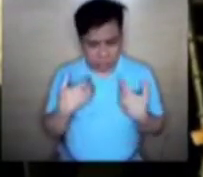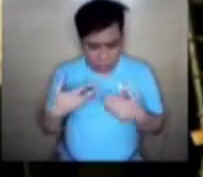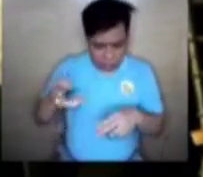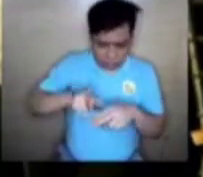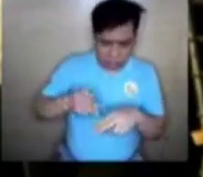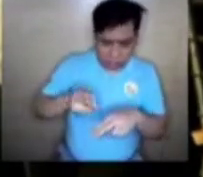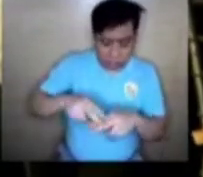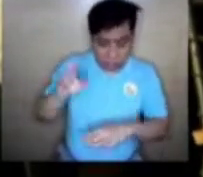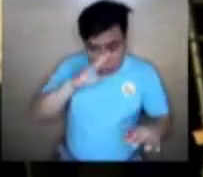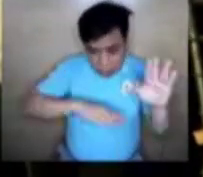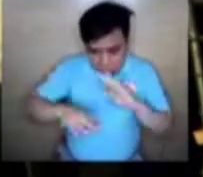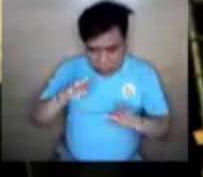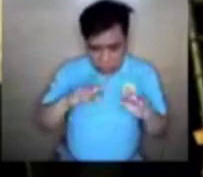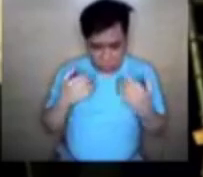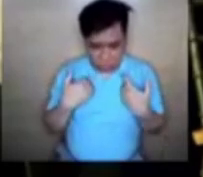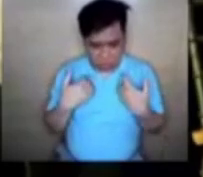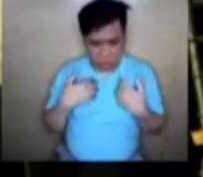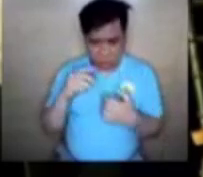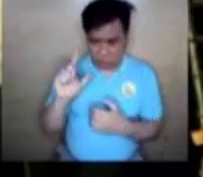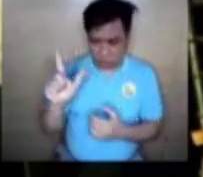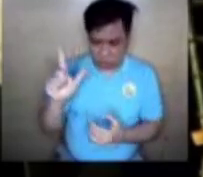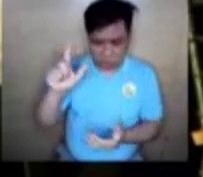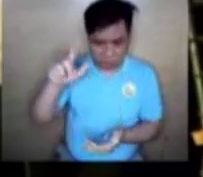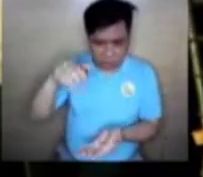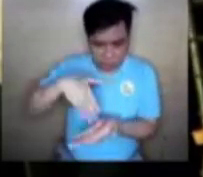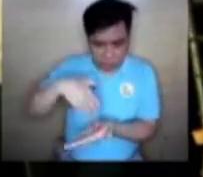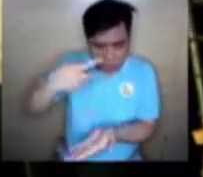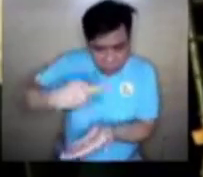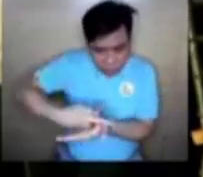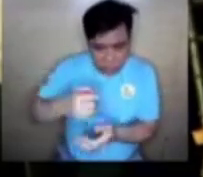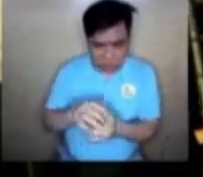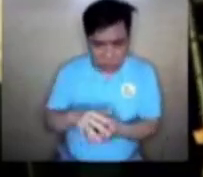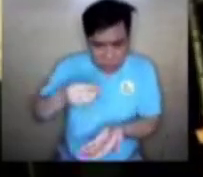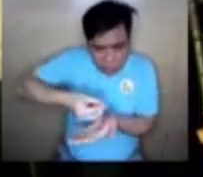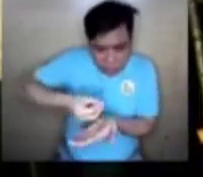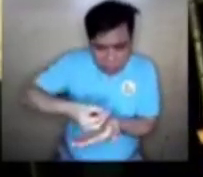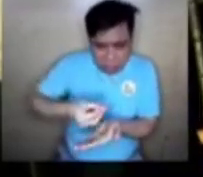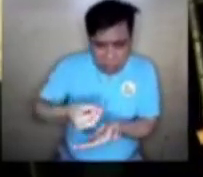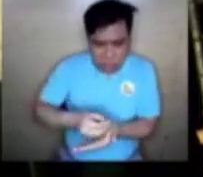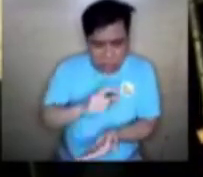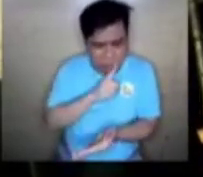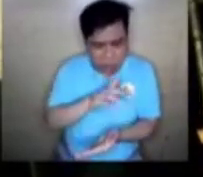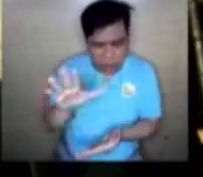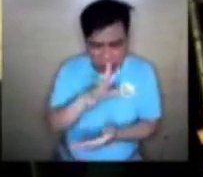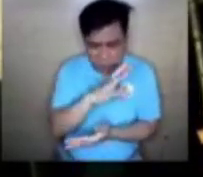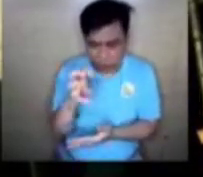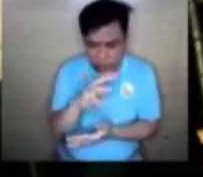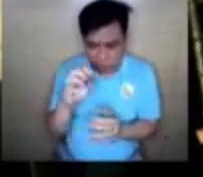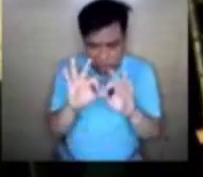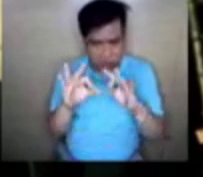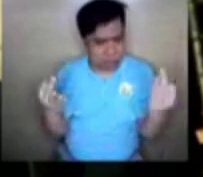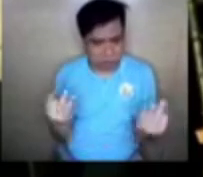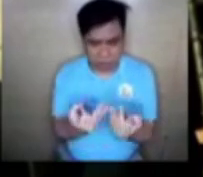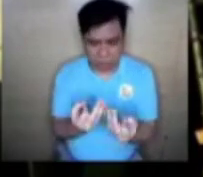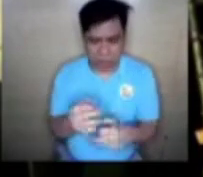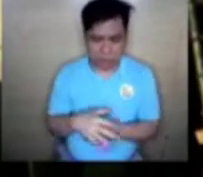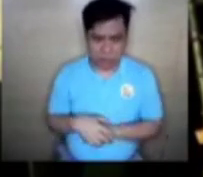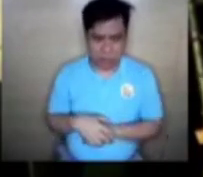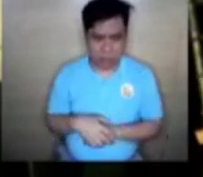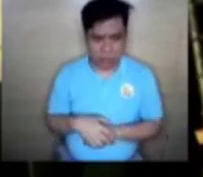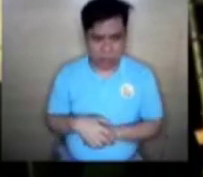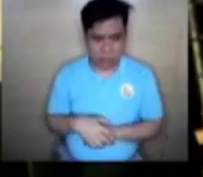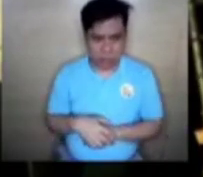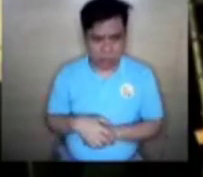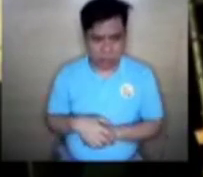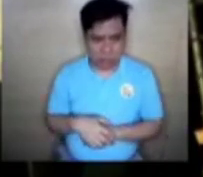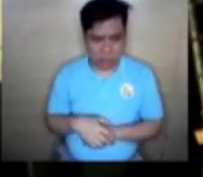sa 20,000 pesos na financial assistance na pinangako sa mahigit 400 na pamilya, tayo pa ni